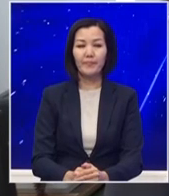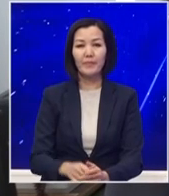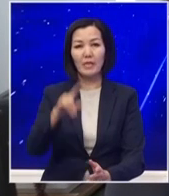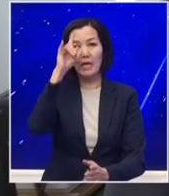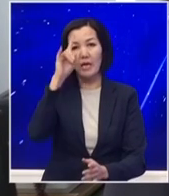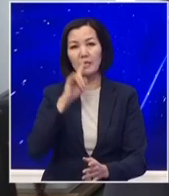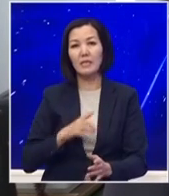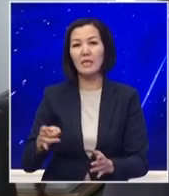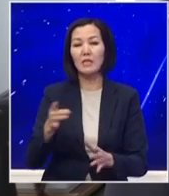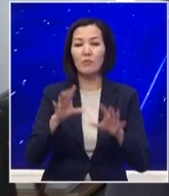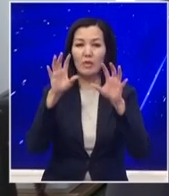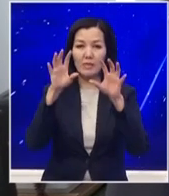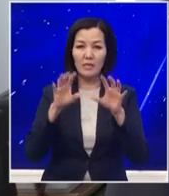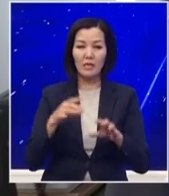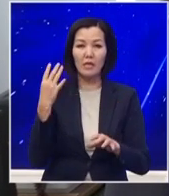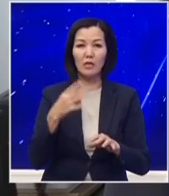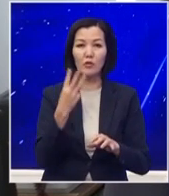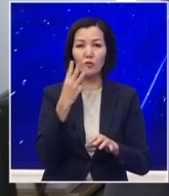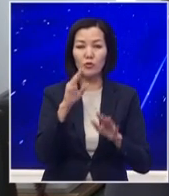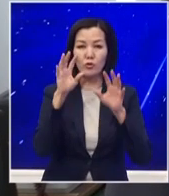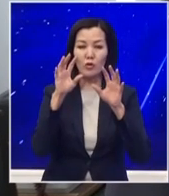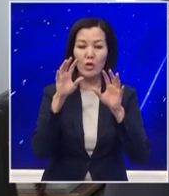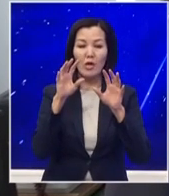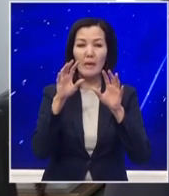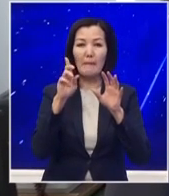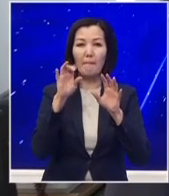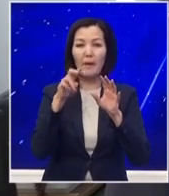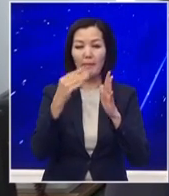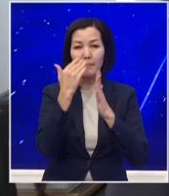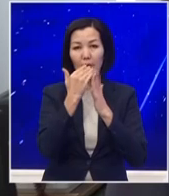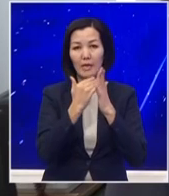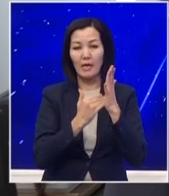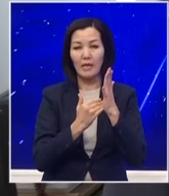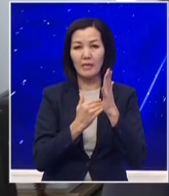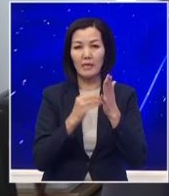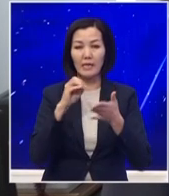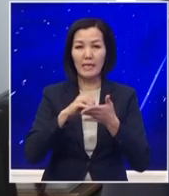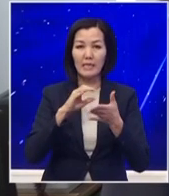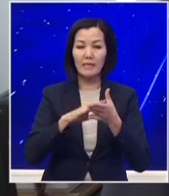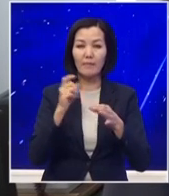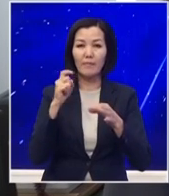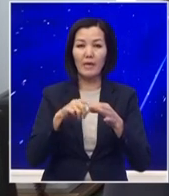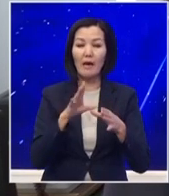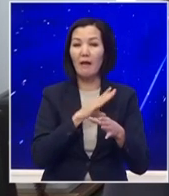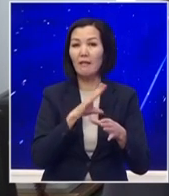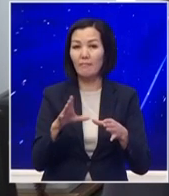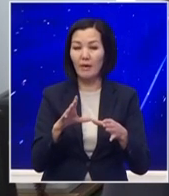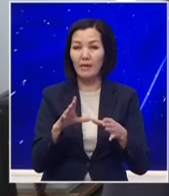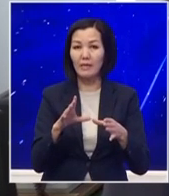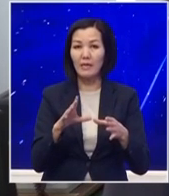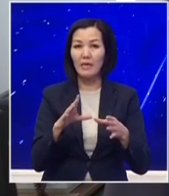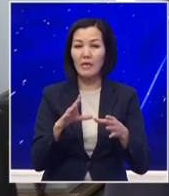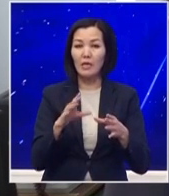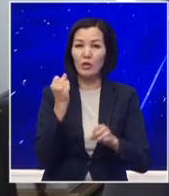Қазақстан Республикасы заңының 43-ші бабының 2-ші тармағының талаптарына есепке алмай, еңбекші көшіп